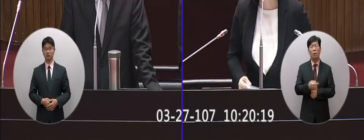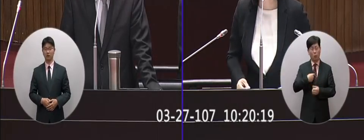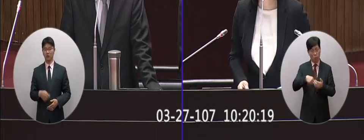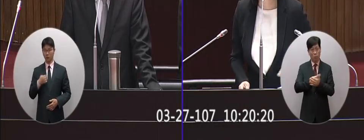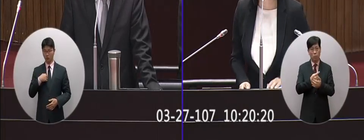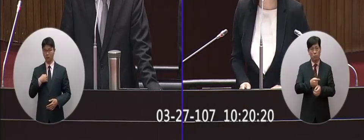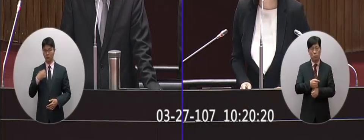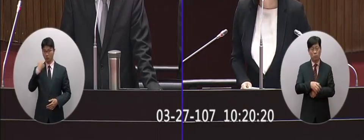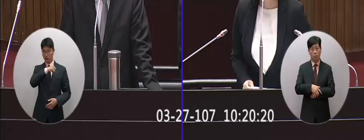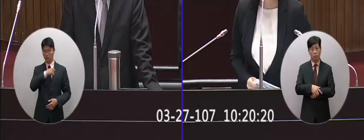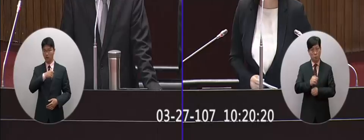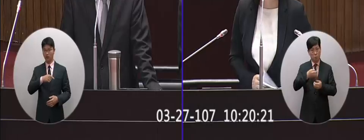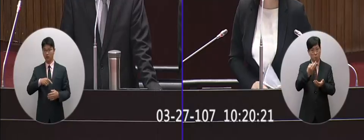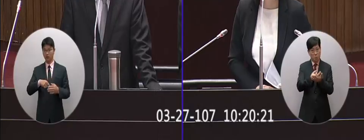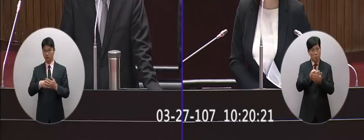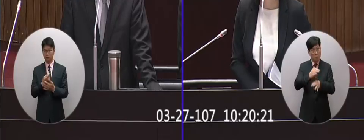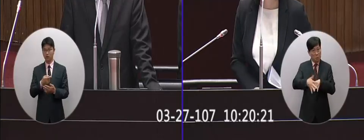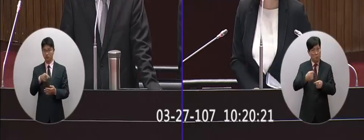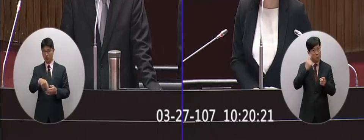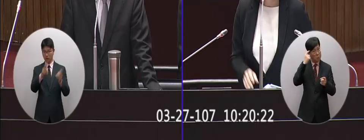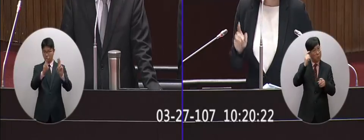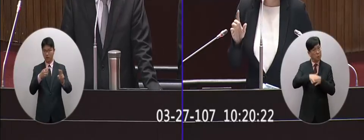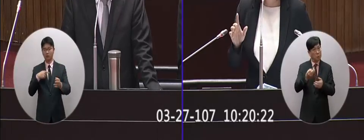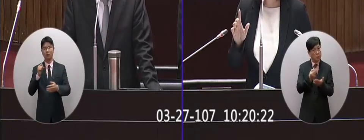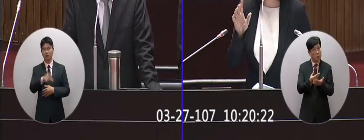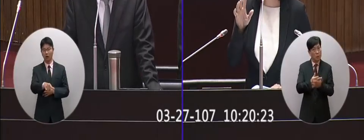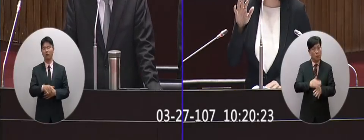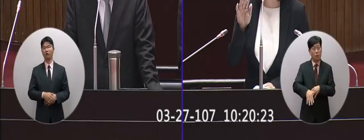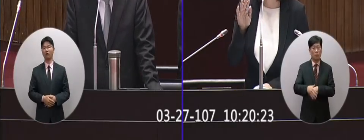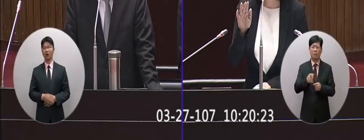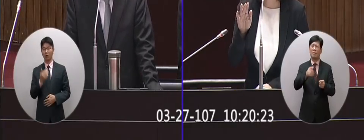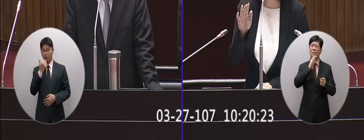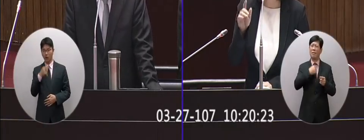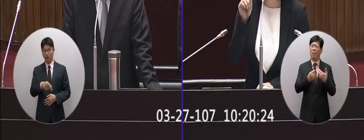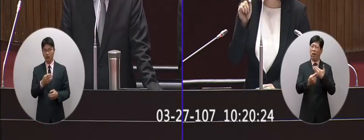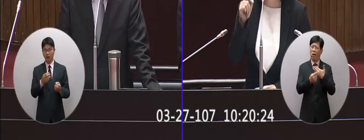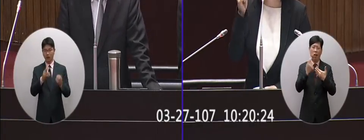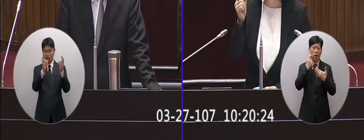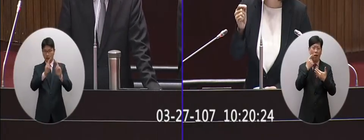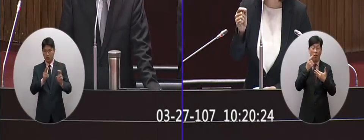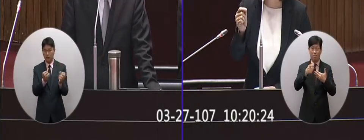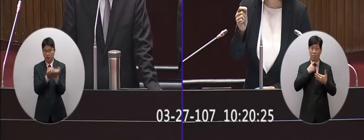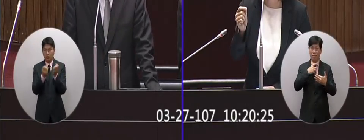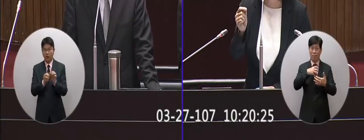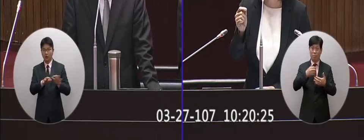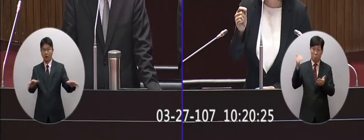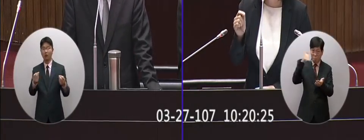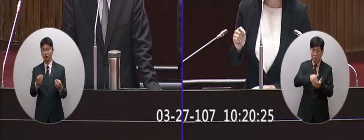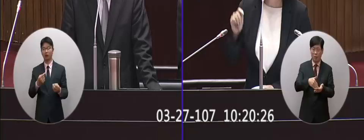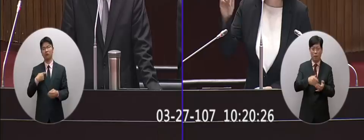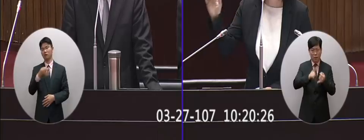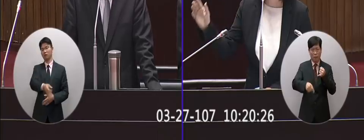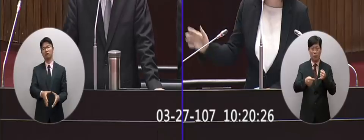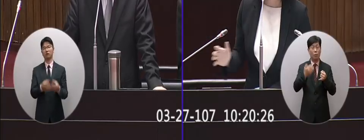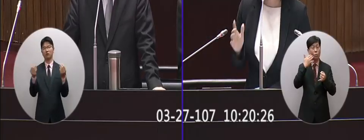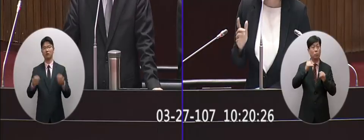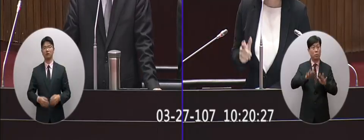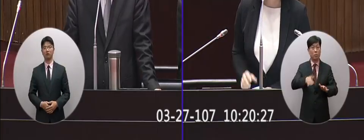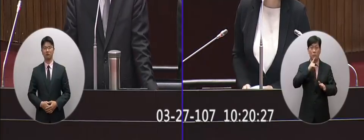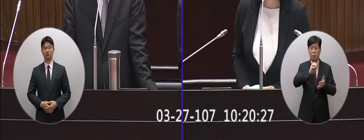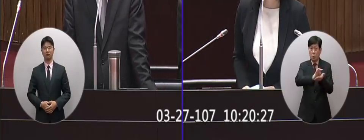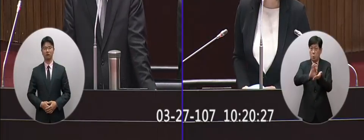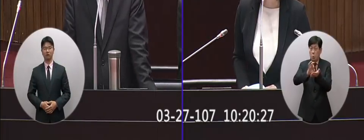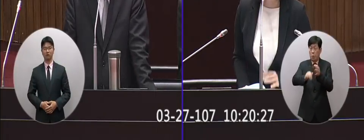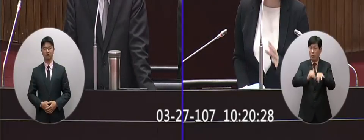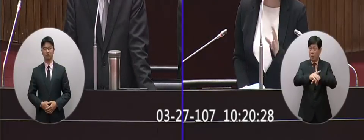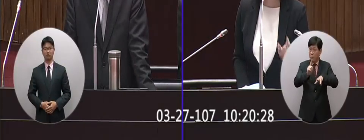们只卖， 他会赔钱吗？ 我们只够他的电而已， 你认为他会赔钱？ 他如果没有发电， 表面上 我们就不必给付嘛。 那是看最终啊，今天那些成